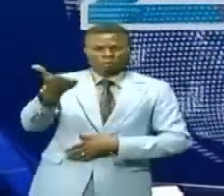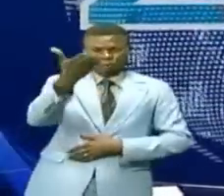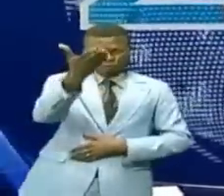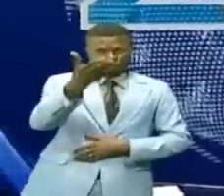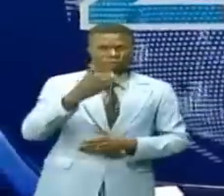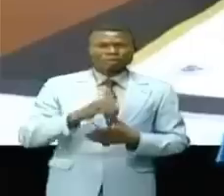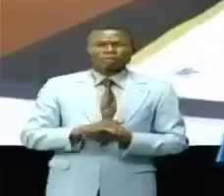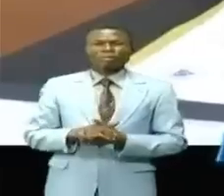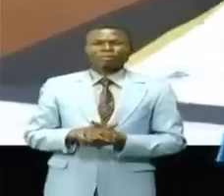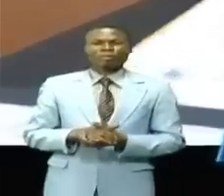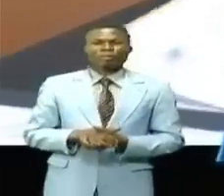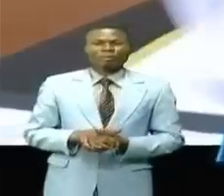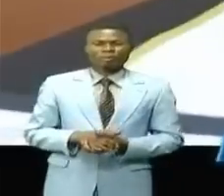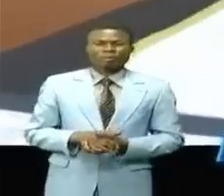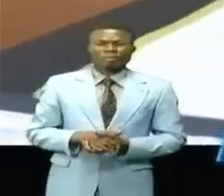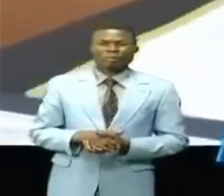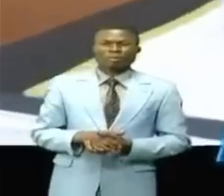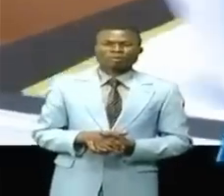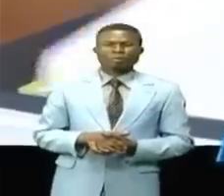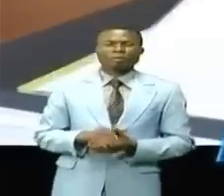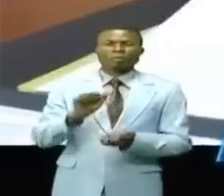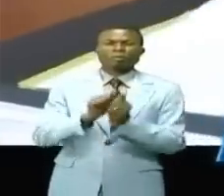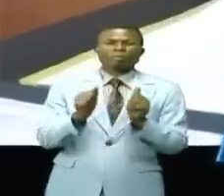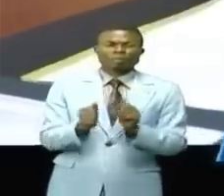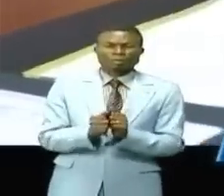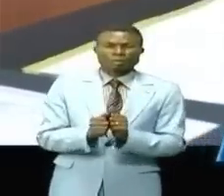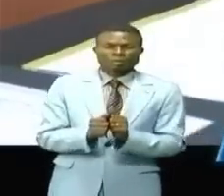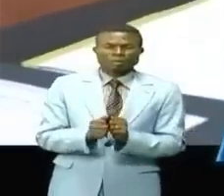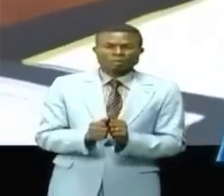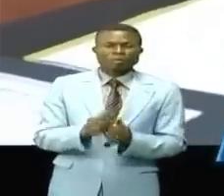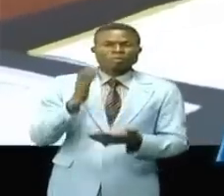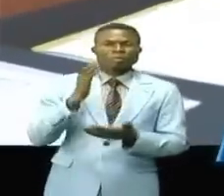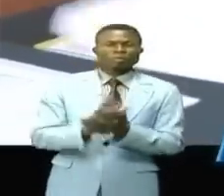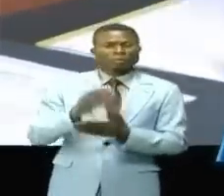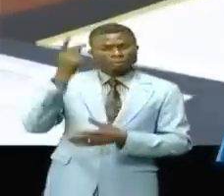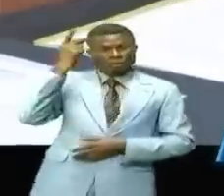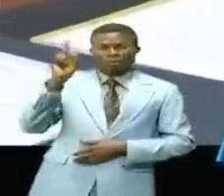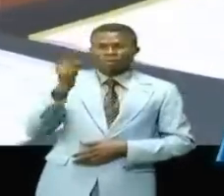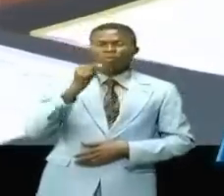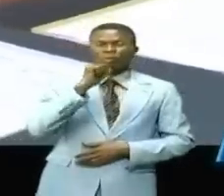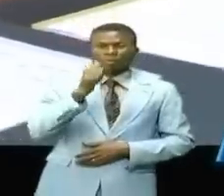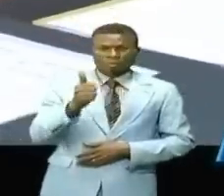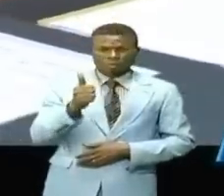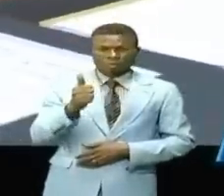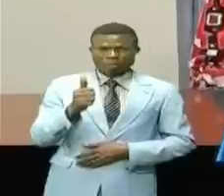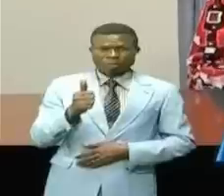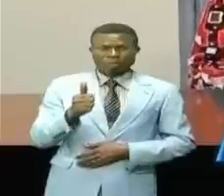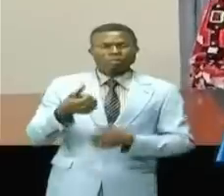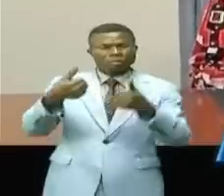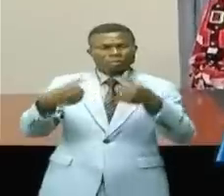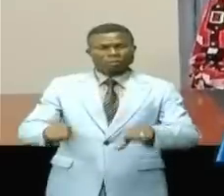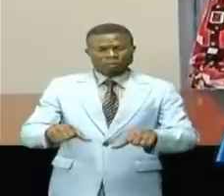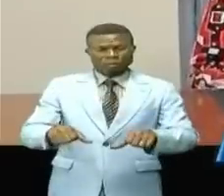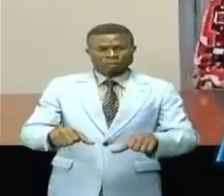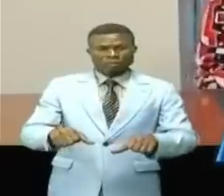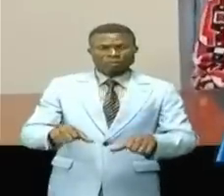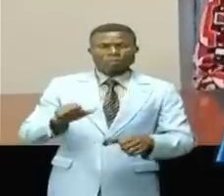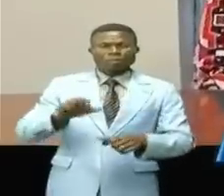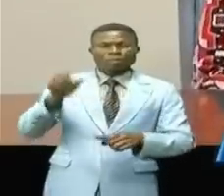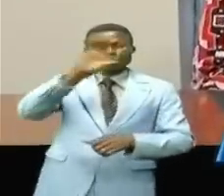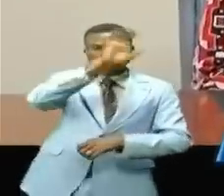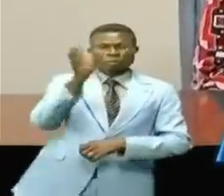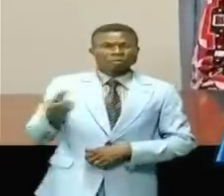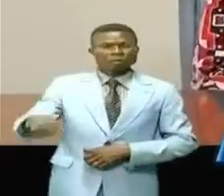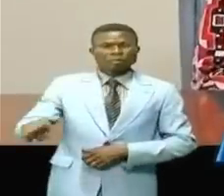Regardez. La question du climat des affaires ne se vit pas seulement à Kinshasa. Elle ne se vit pas simplement dans la République de Gombe.